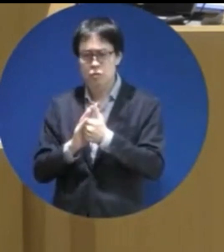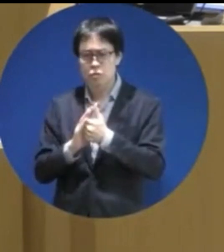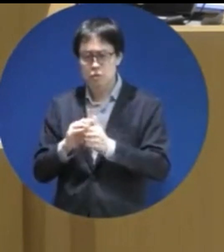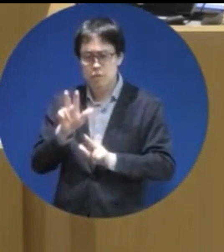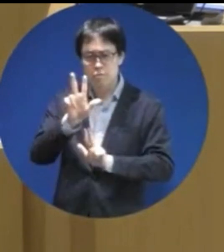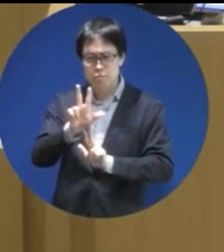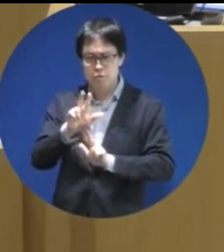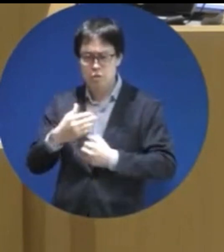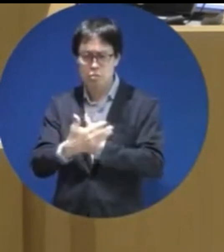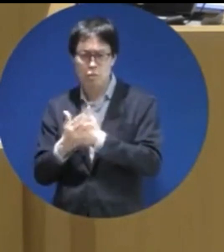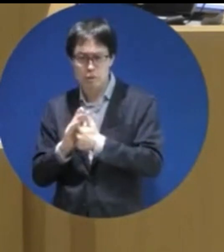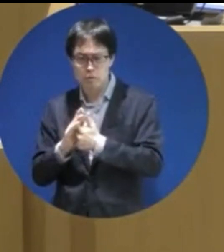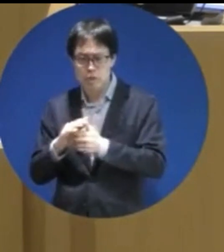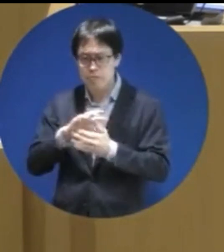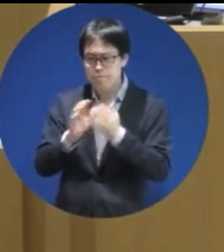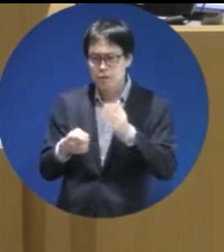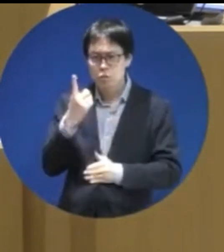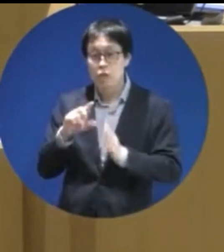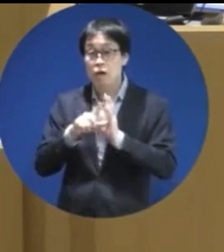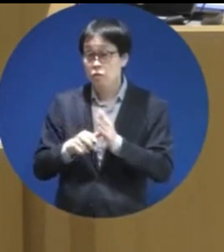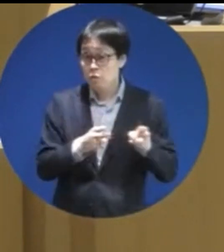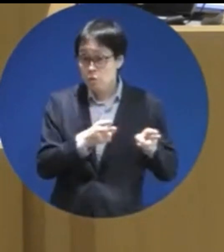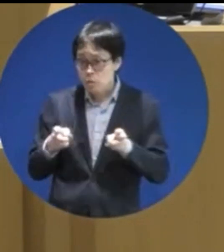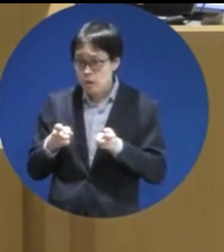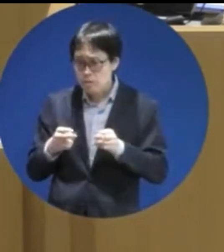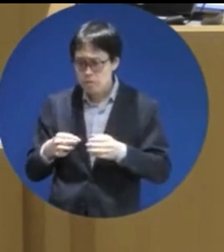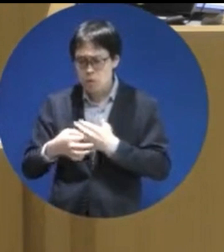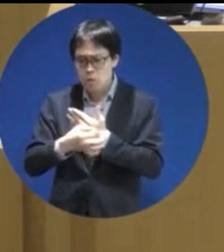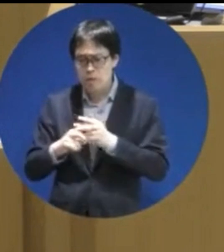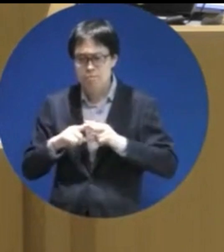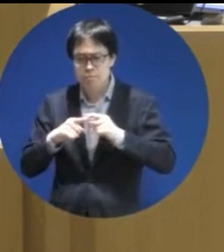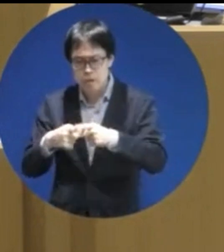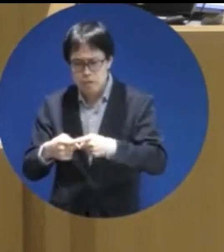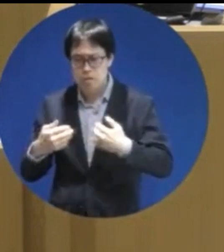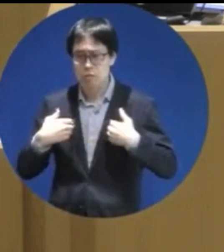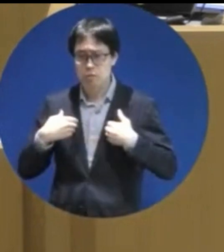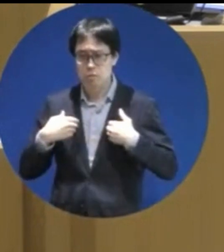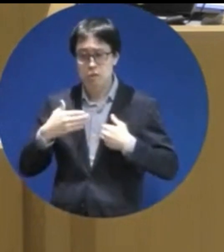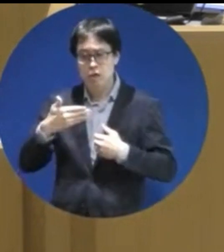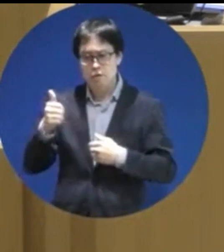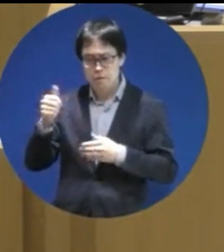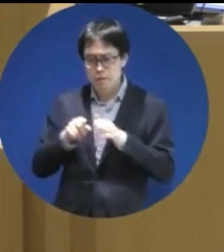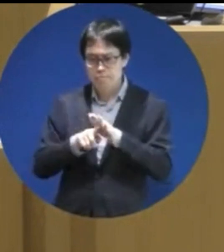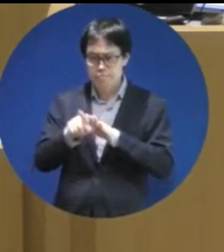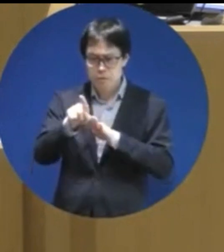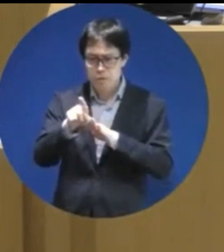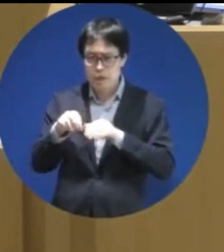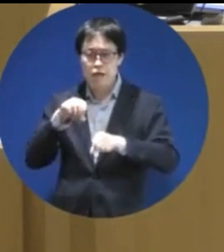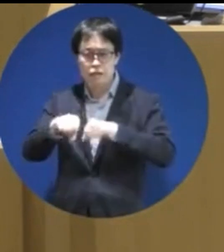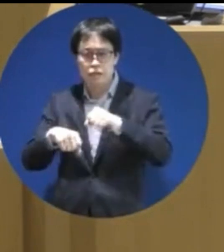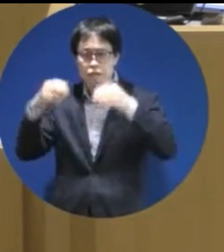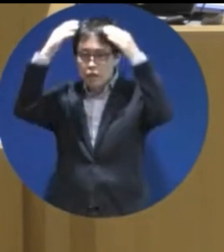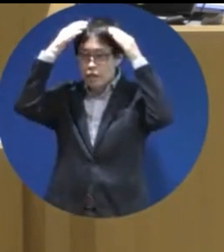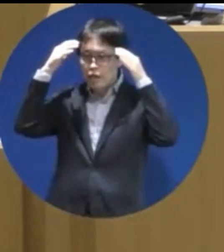通ルールの遵守、事故があった時の備えとしての保険の加入が不可欠です。渋谷区が主導となり、自転車のヘル